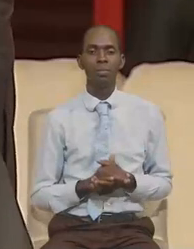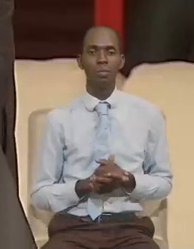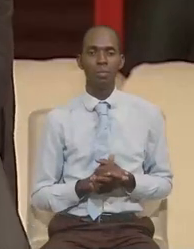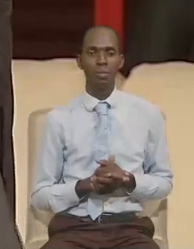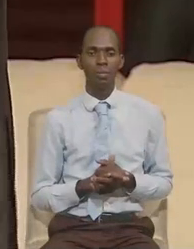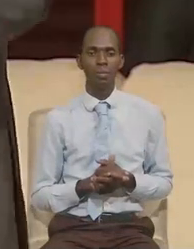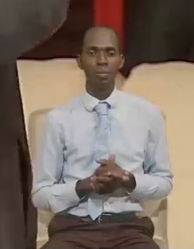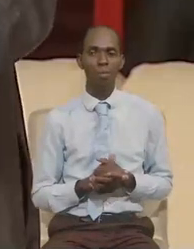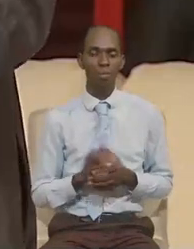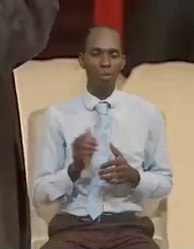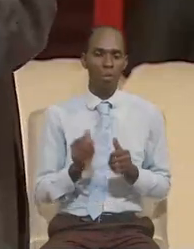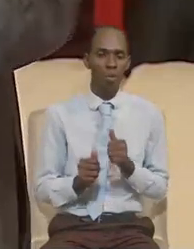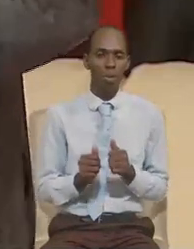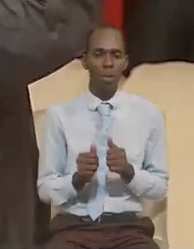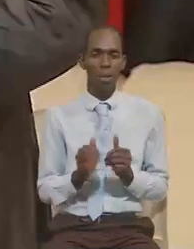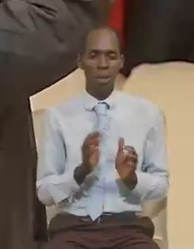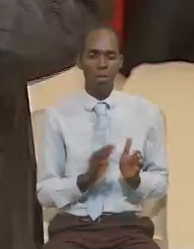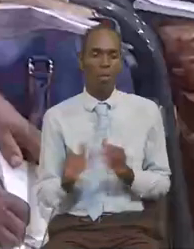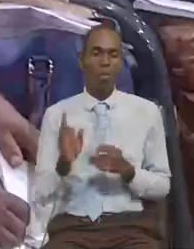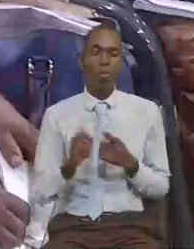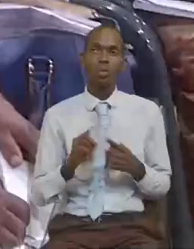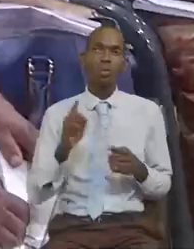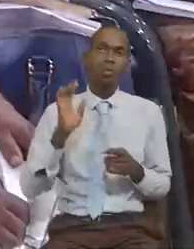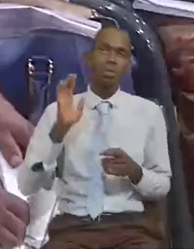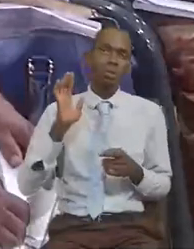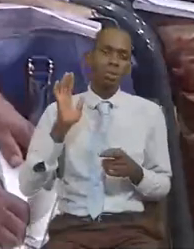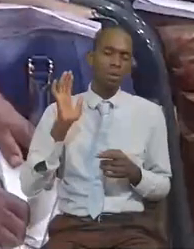qui selon sa grande miséricorde